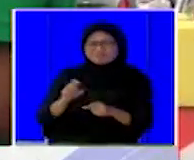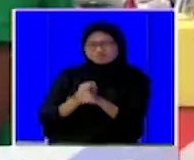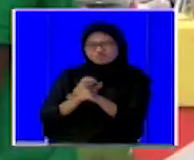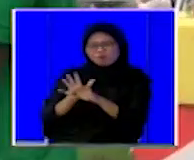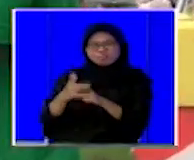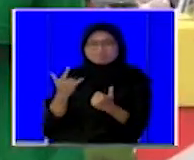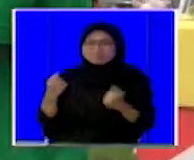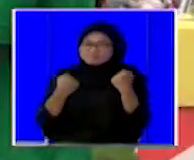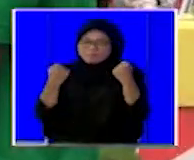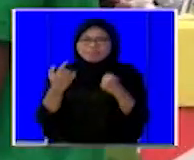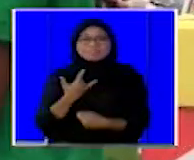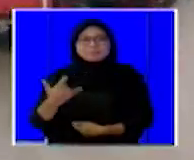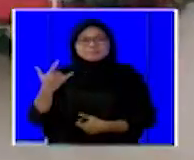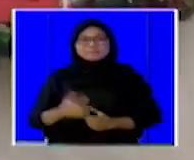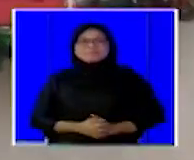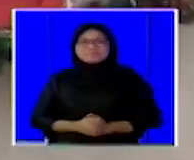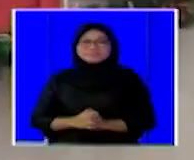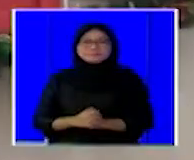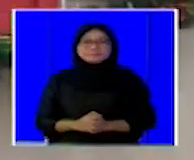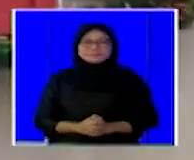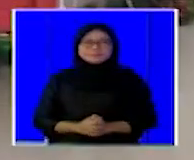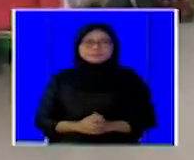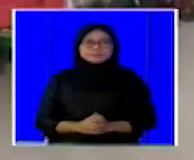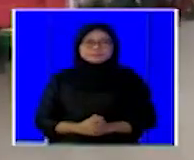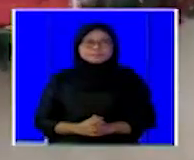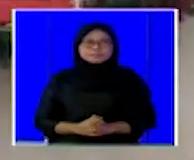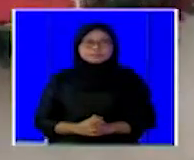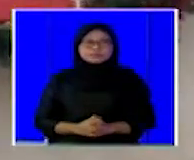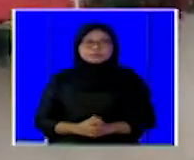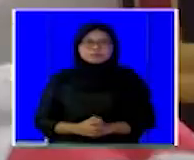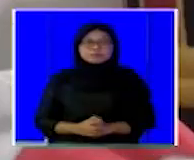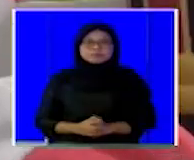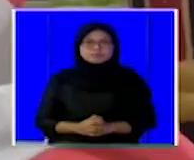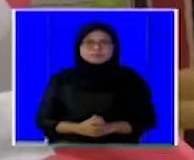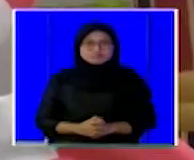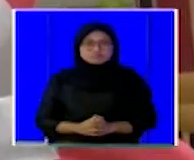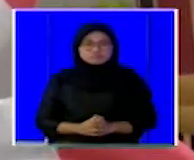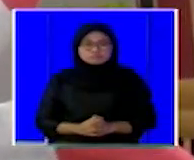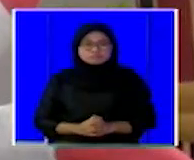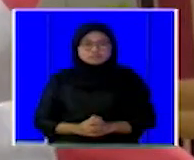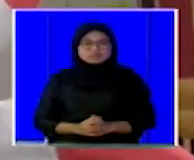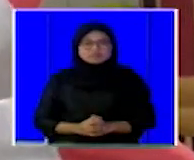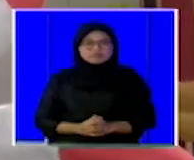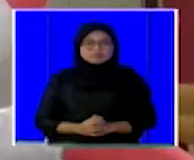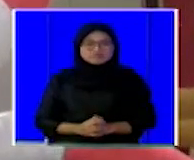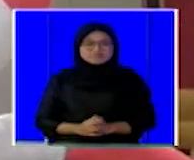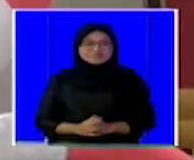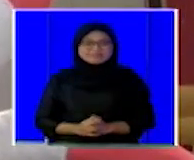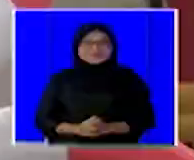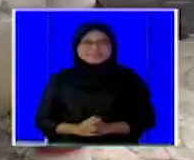ini dengan semangat. Dari Surabaya, Jawa Timur, Rahmat Ilyasan, iNews melaporkan.